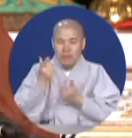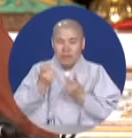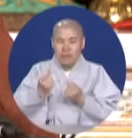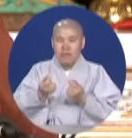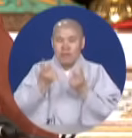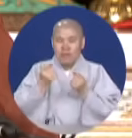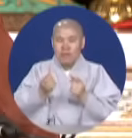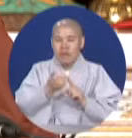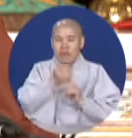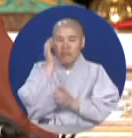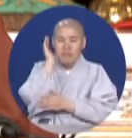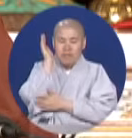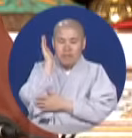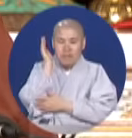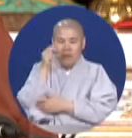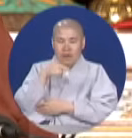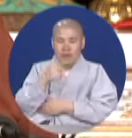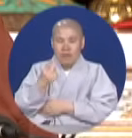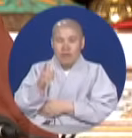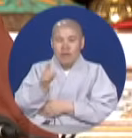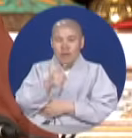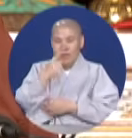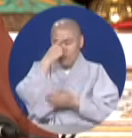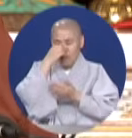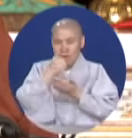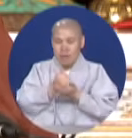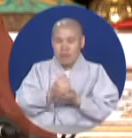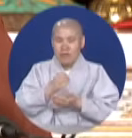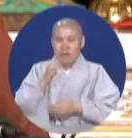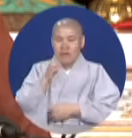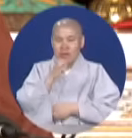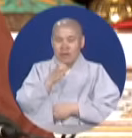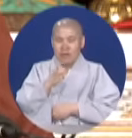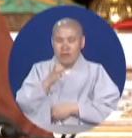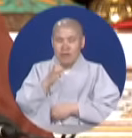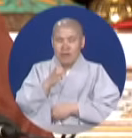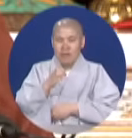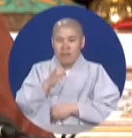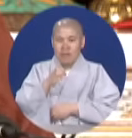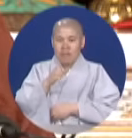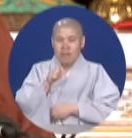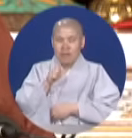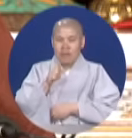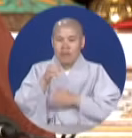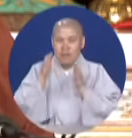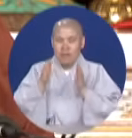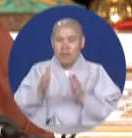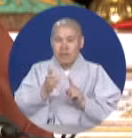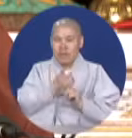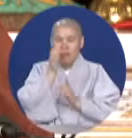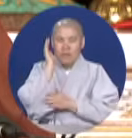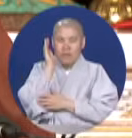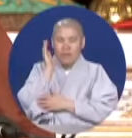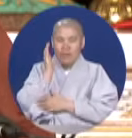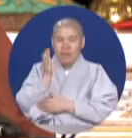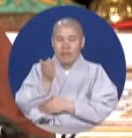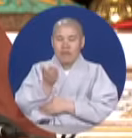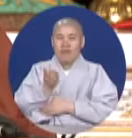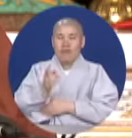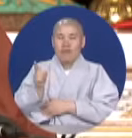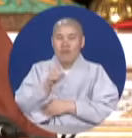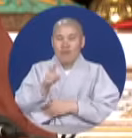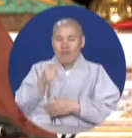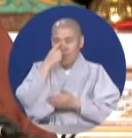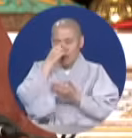장소에 와서 법문하시는데 어떤 분은 45년 설법이라고 그러고 어떤 분은 49년